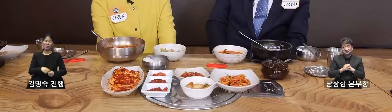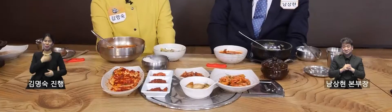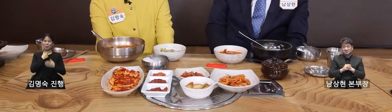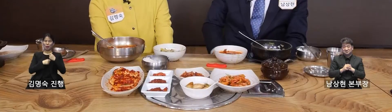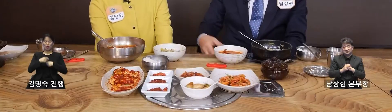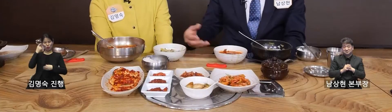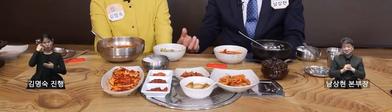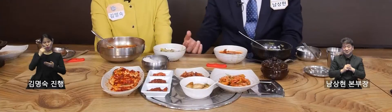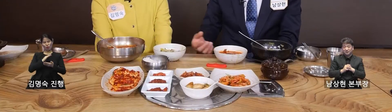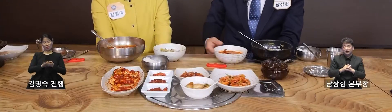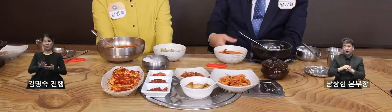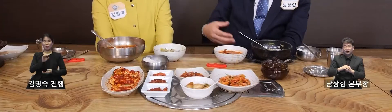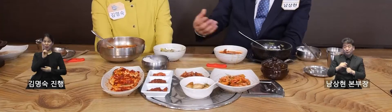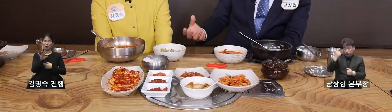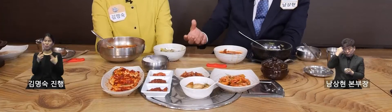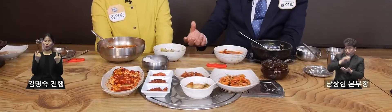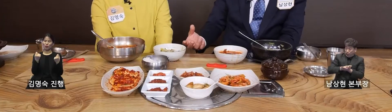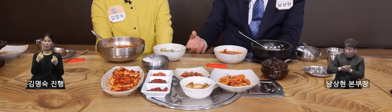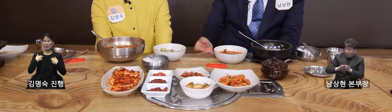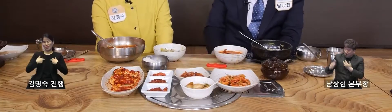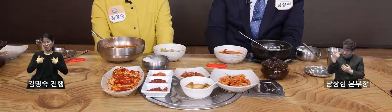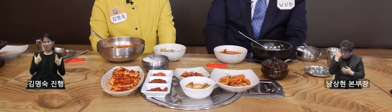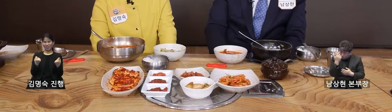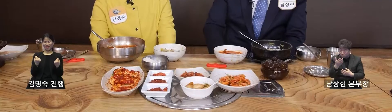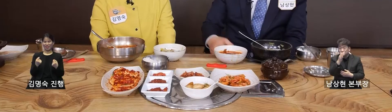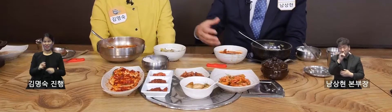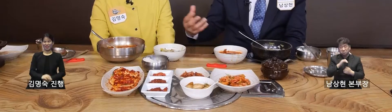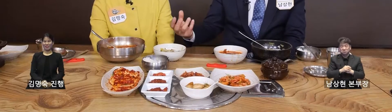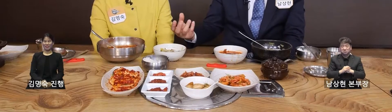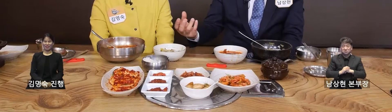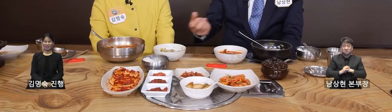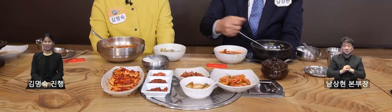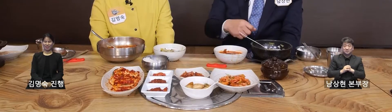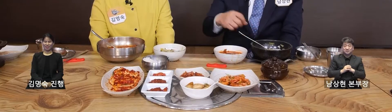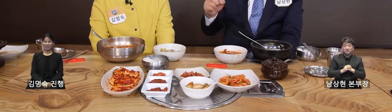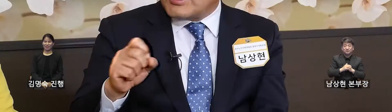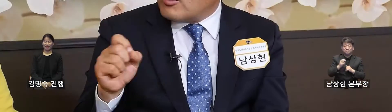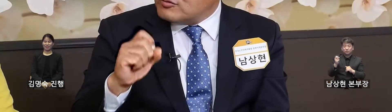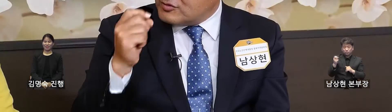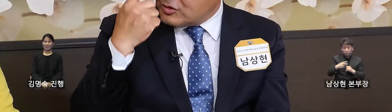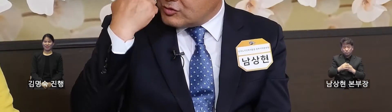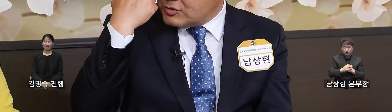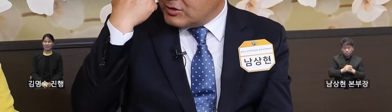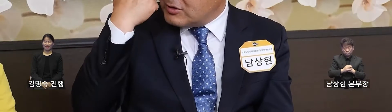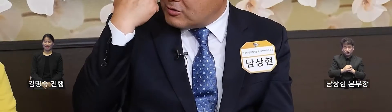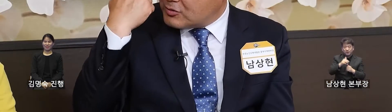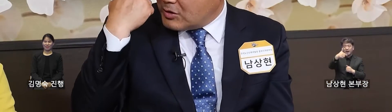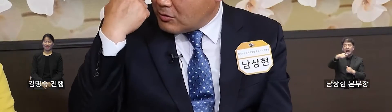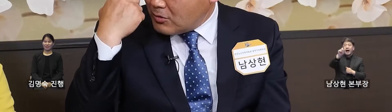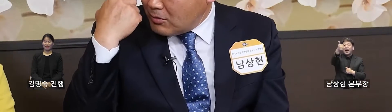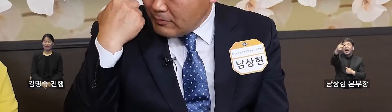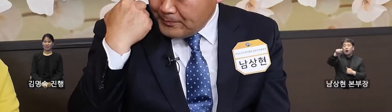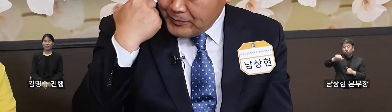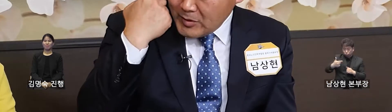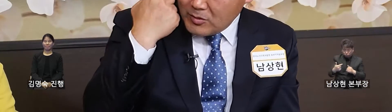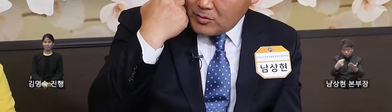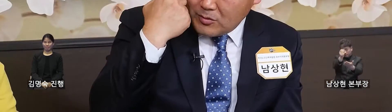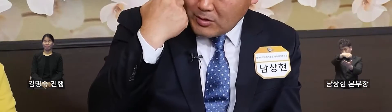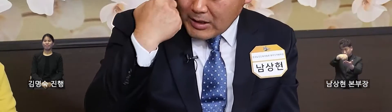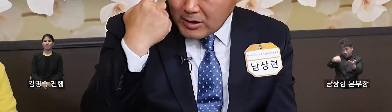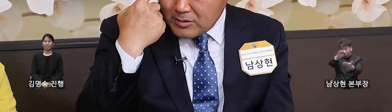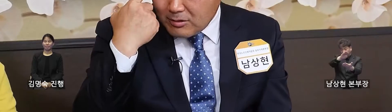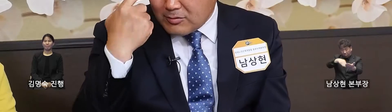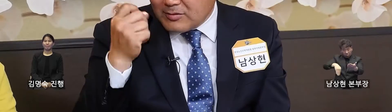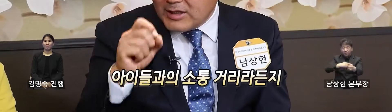시원하다면 시원한가라고도 물어볼 수 있는 거고 네, 또 어르신들이 가운도 써줄 수 있는 것도 있고